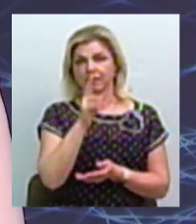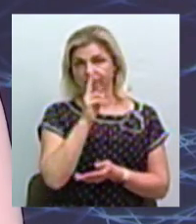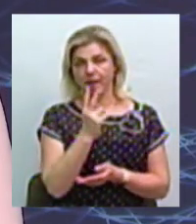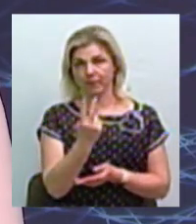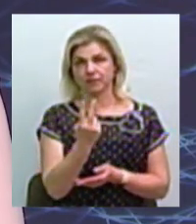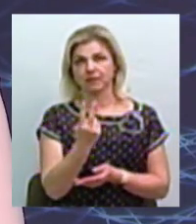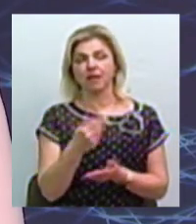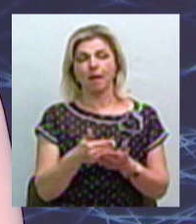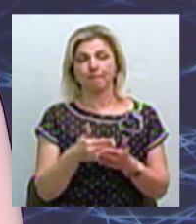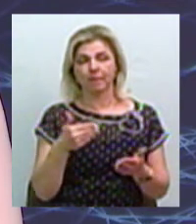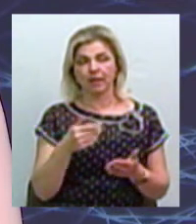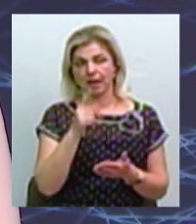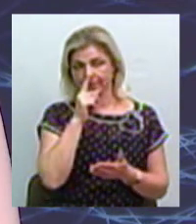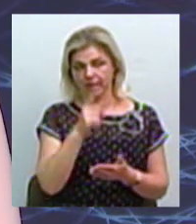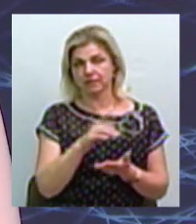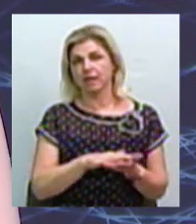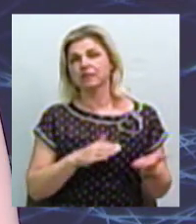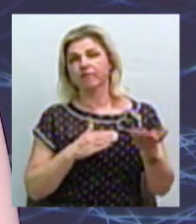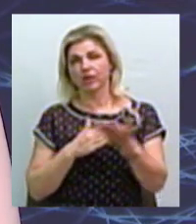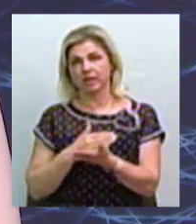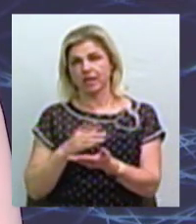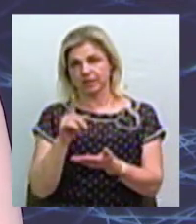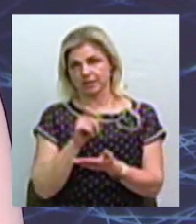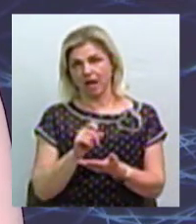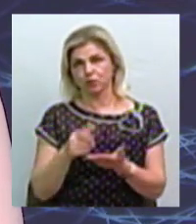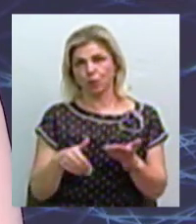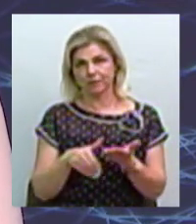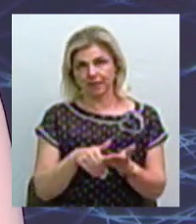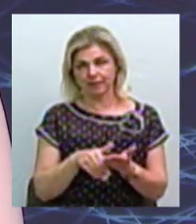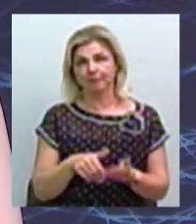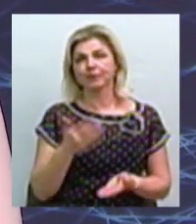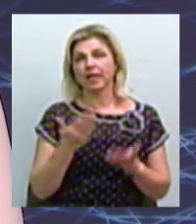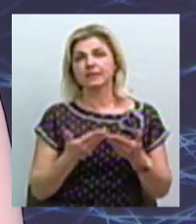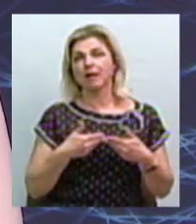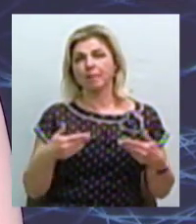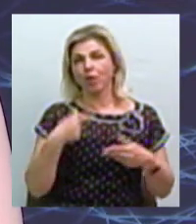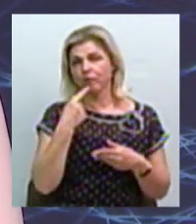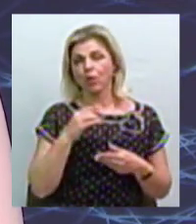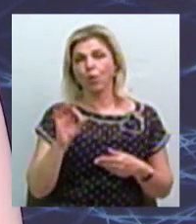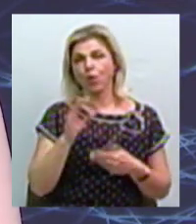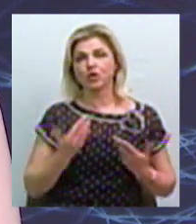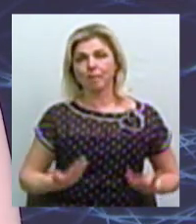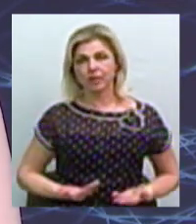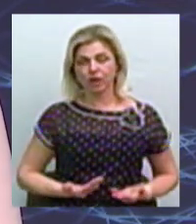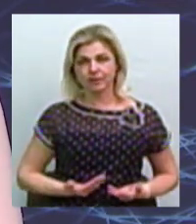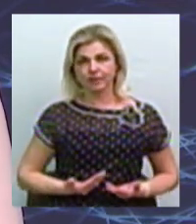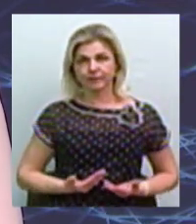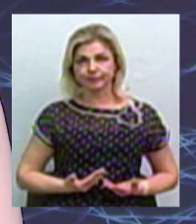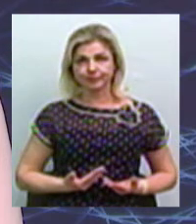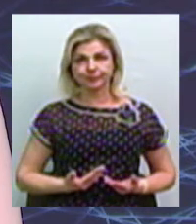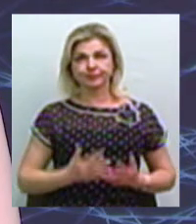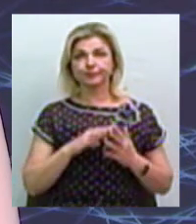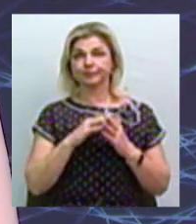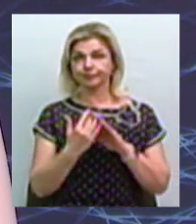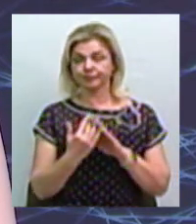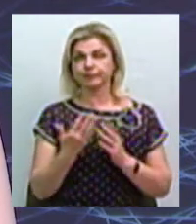місяці перед місяцем звернення за призначенням субсидії. Якщо ми говоримо про мешканців сіл,